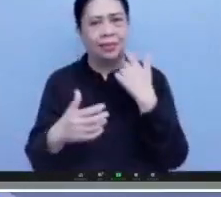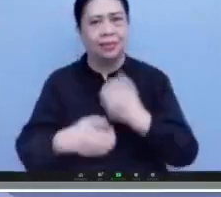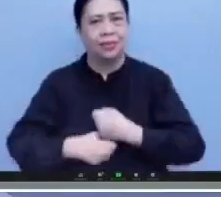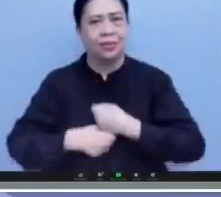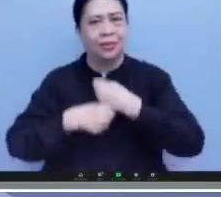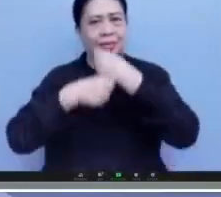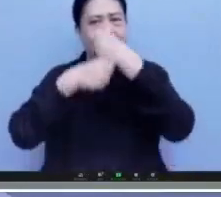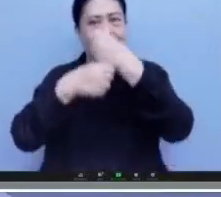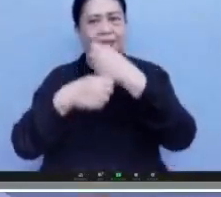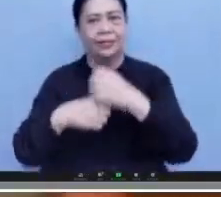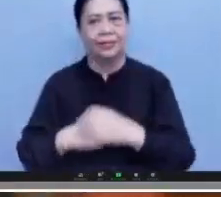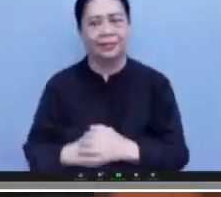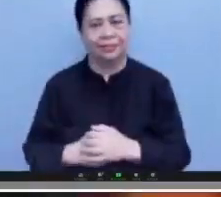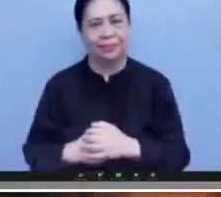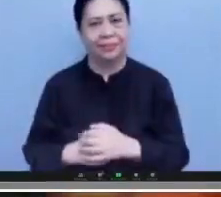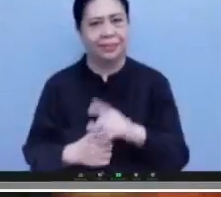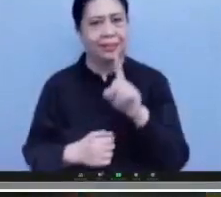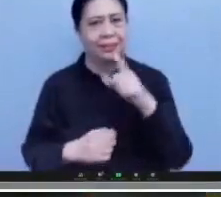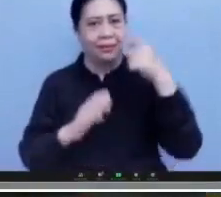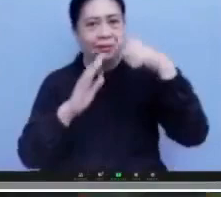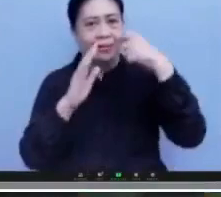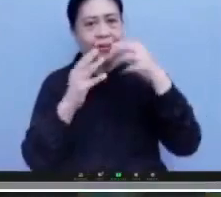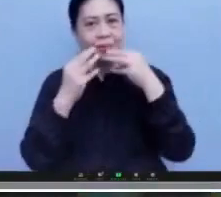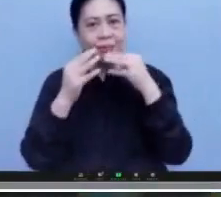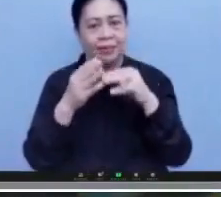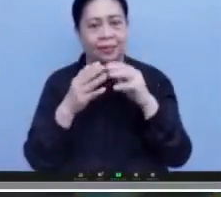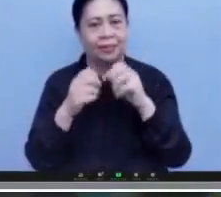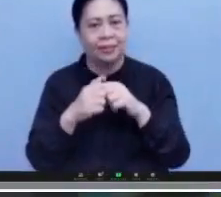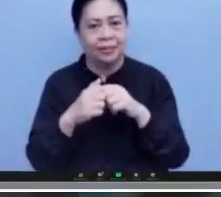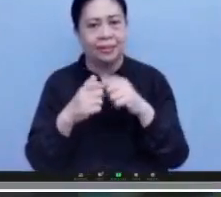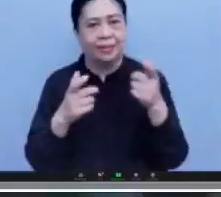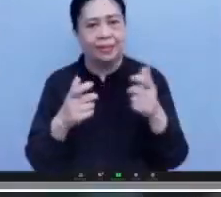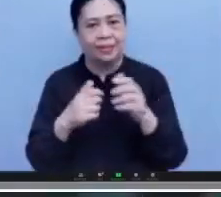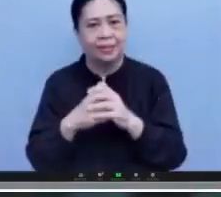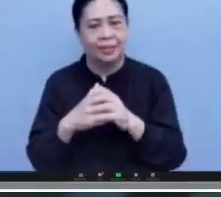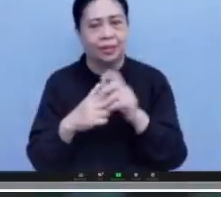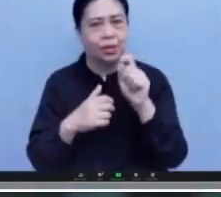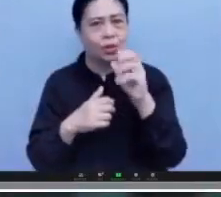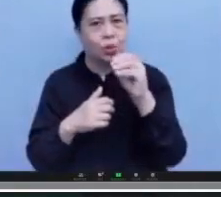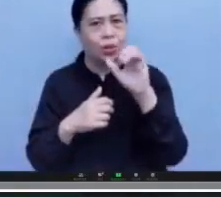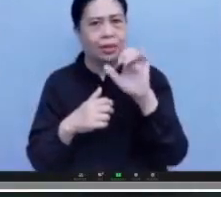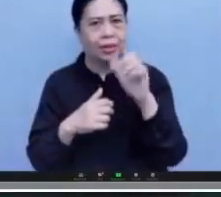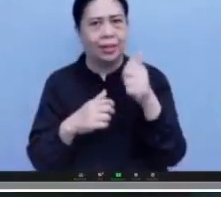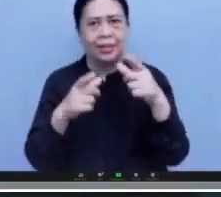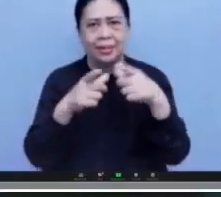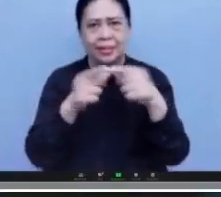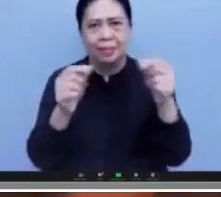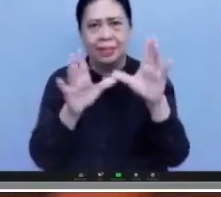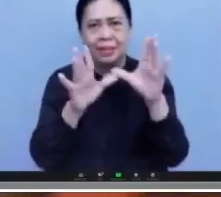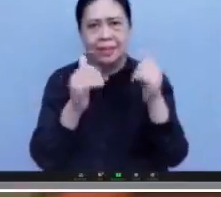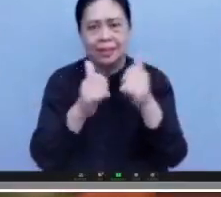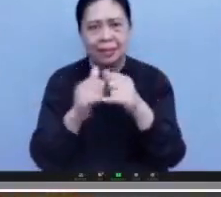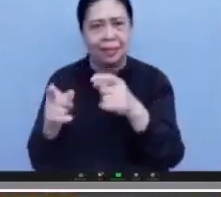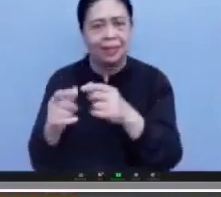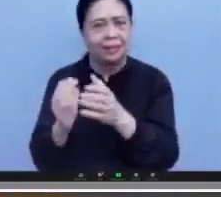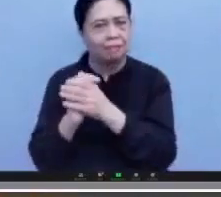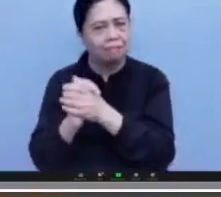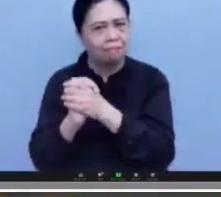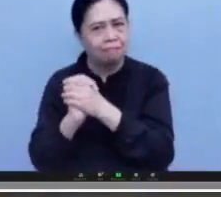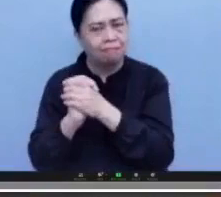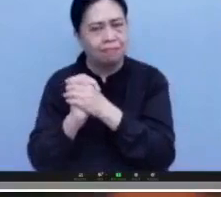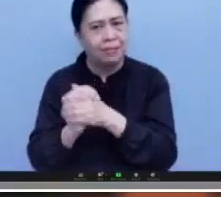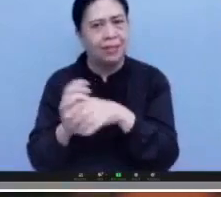Legacy. Sa isang video message, binati ni Toei Company producer Shinichiro Shirakura ang TV adaptation success